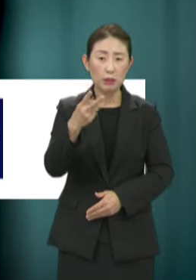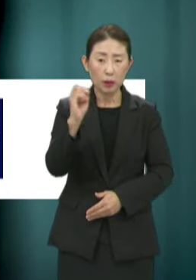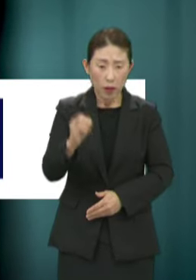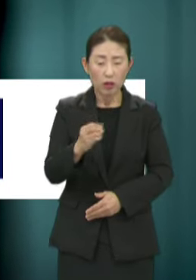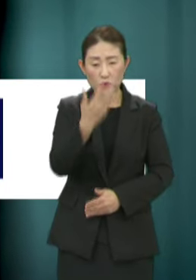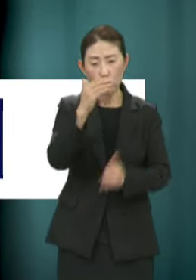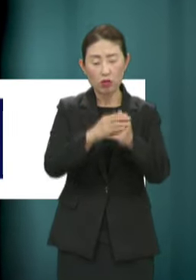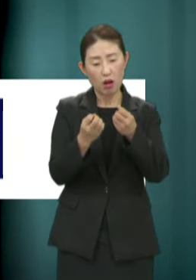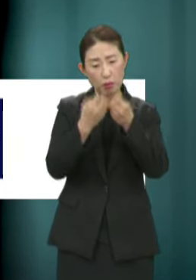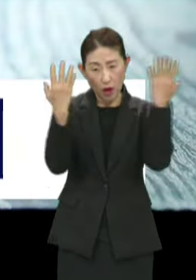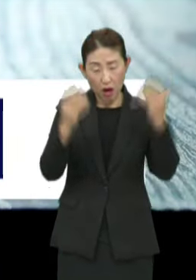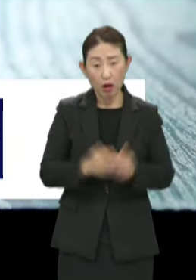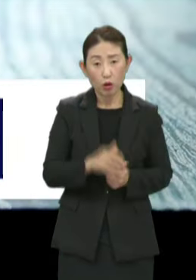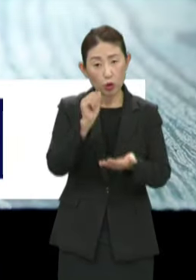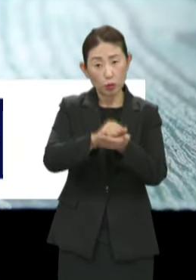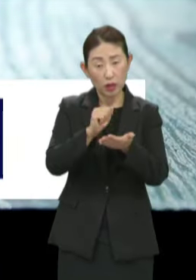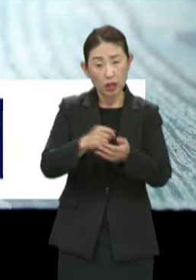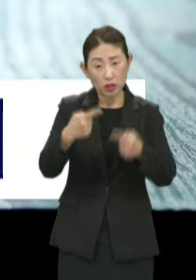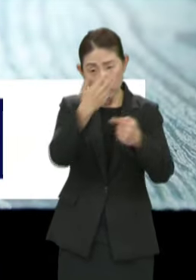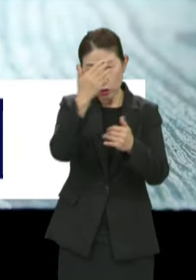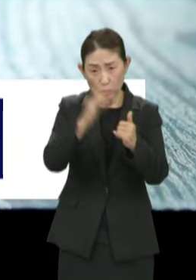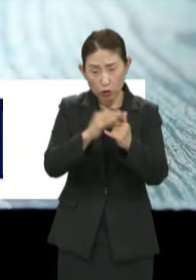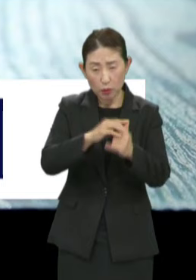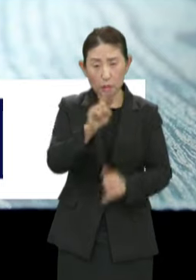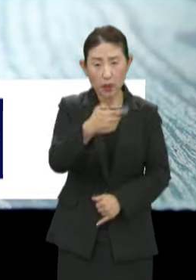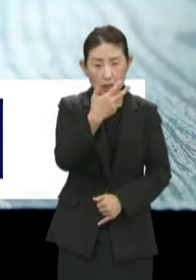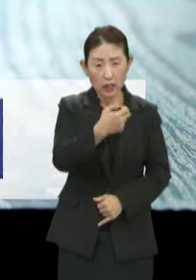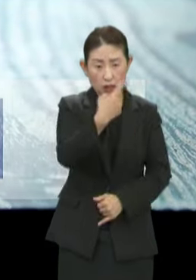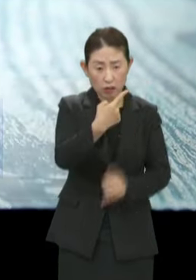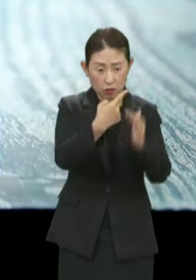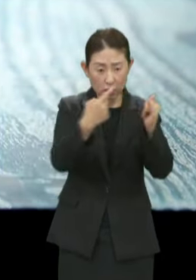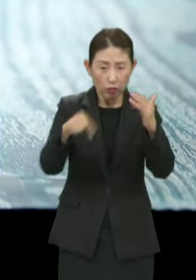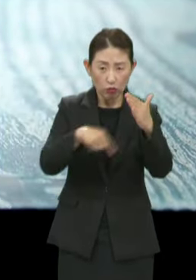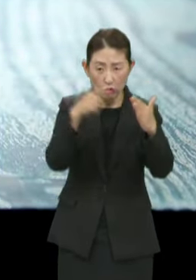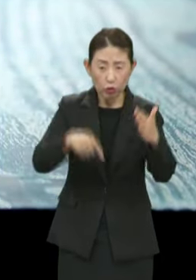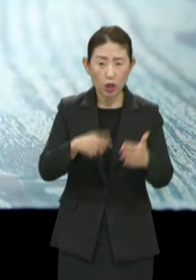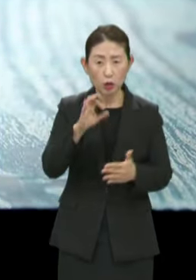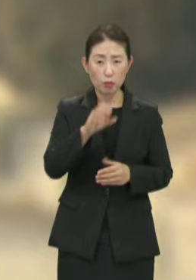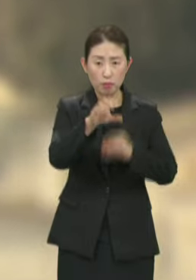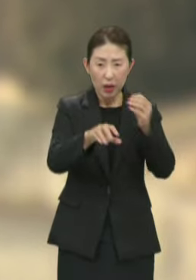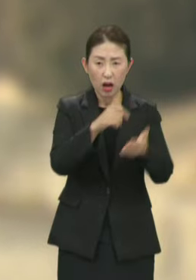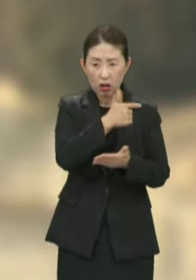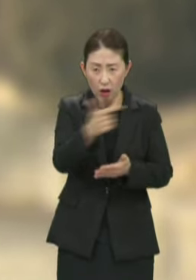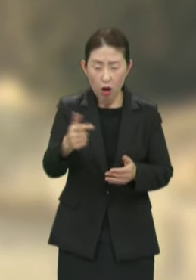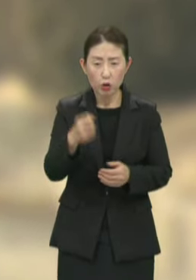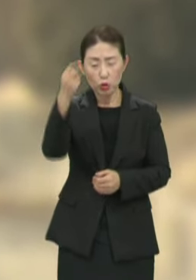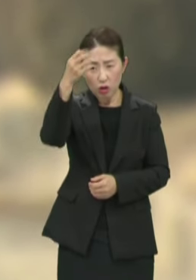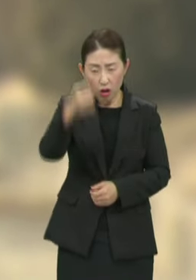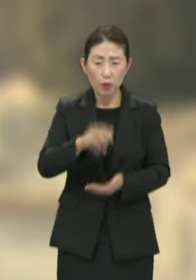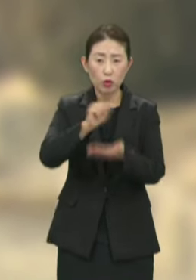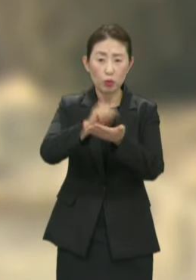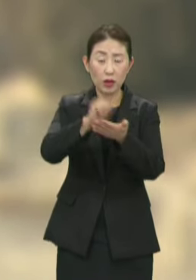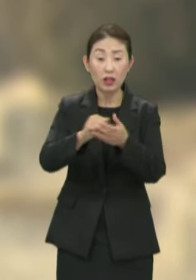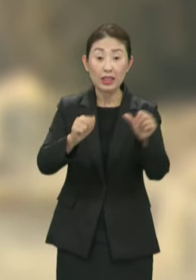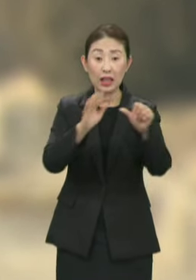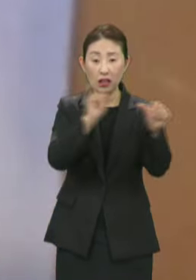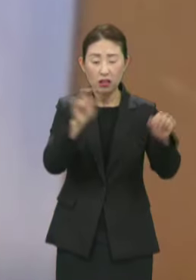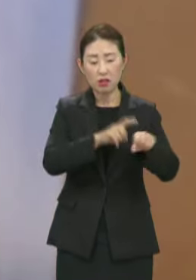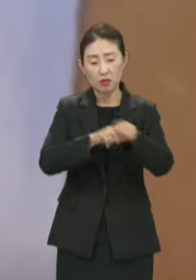조사됐고 도박 행위에 가담한 청소년 171명 중 입금 액수가 크거나 재범을 저지른 5명은